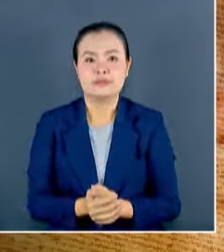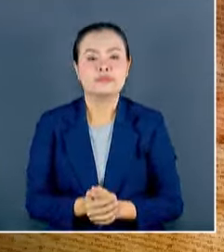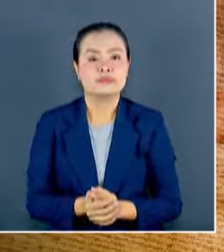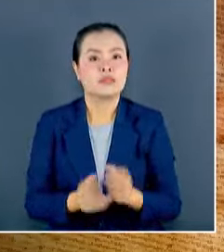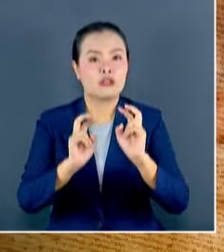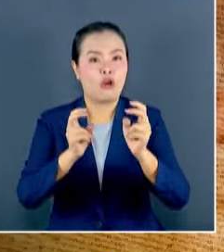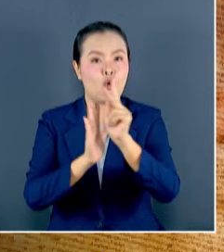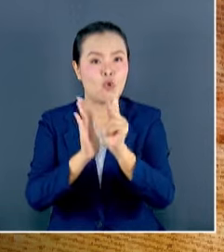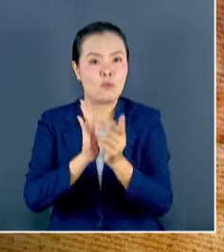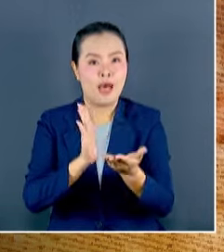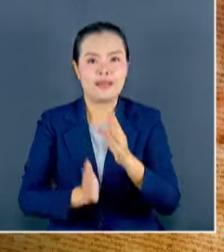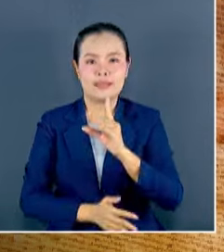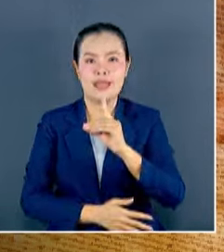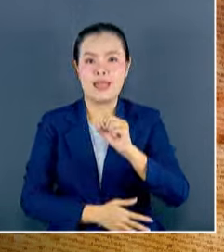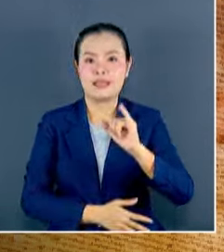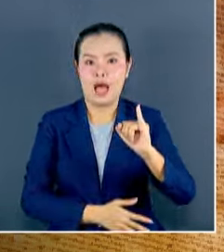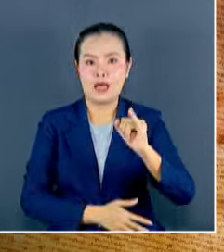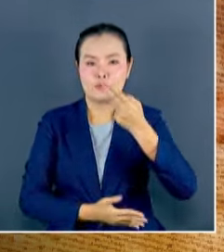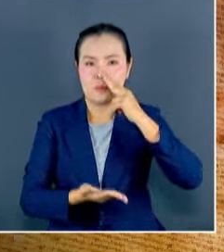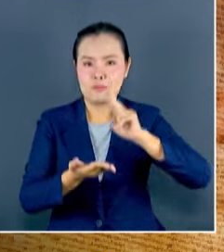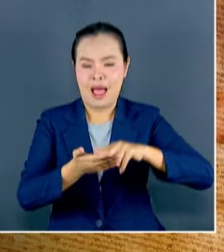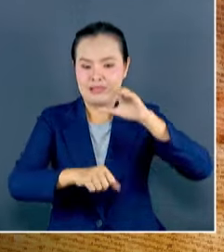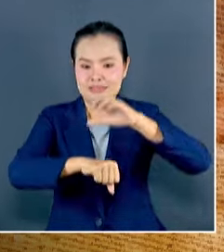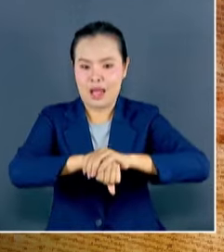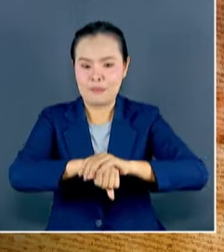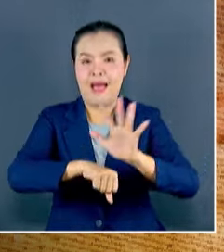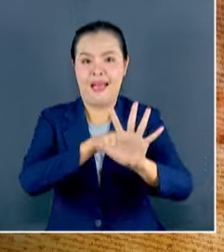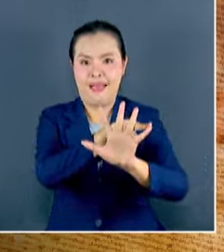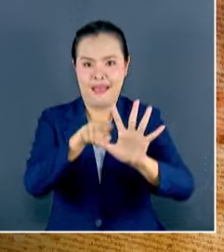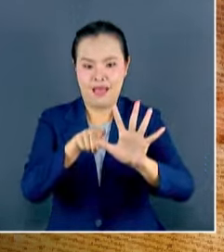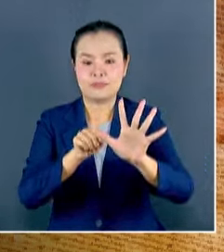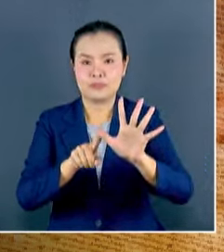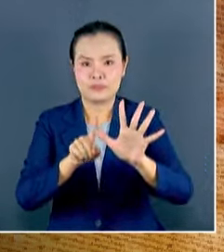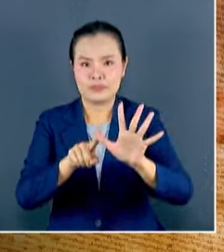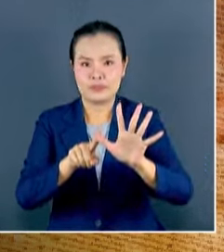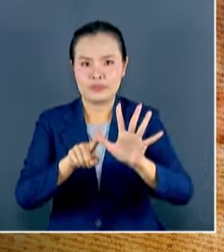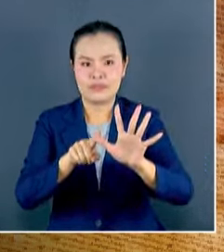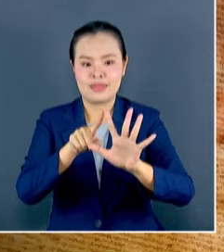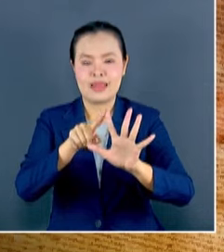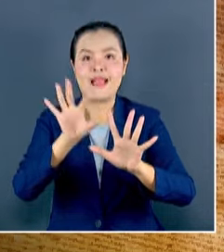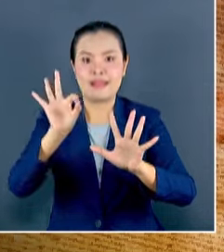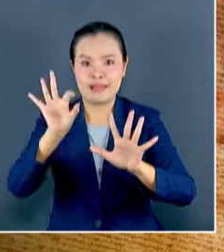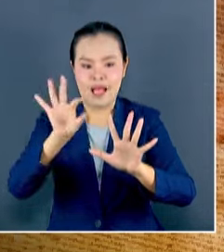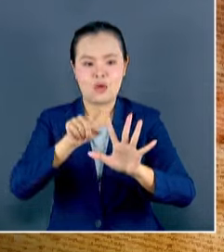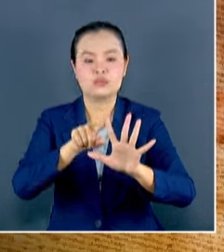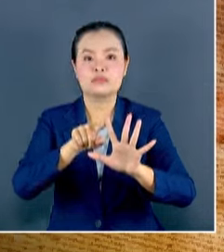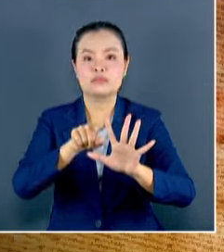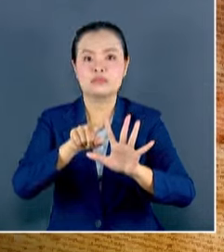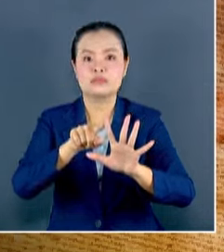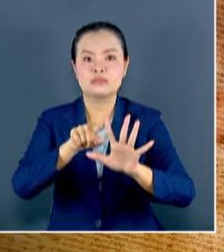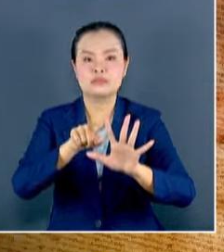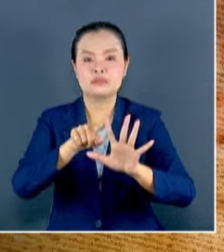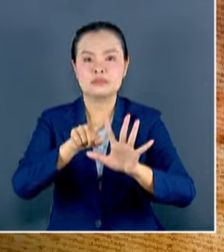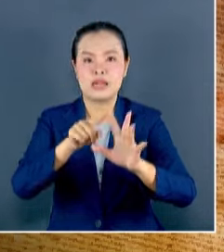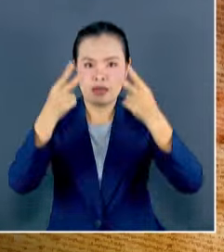นี้เบื้องต้น DSI ขอหมายจับไป5คนค่ะก็จะมีตัวเฮียเกียรติเฮียเก้าซึ่งตัวเฮียเก้าเนี่ยคือน